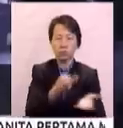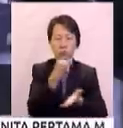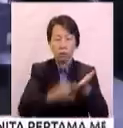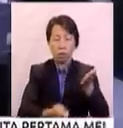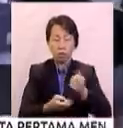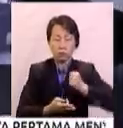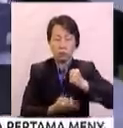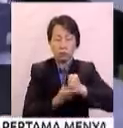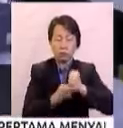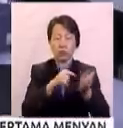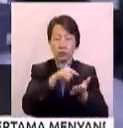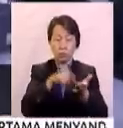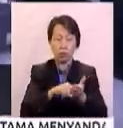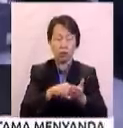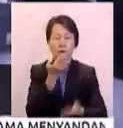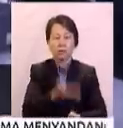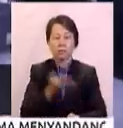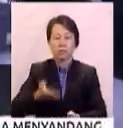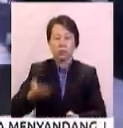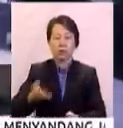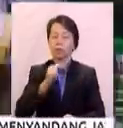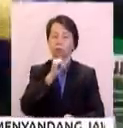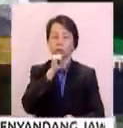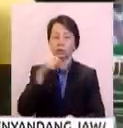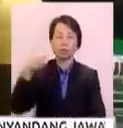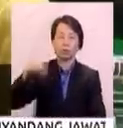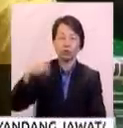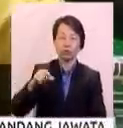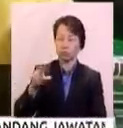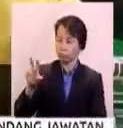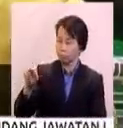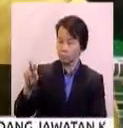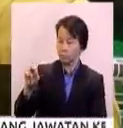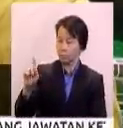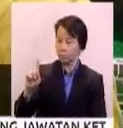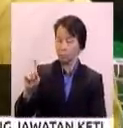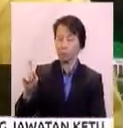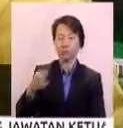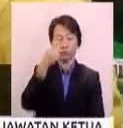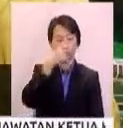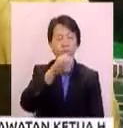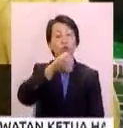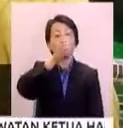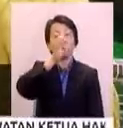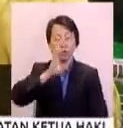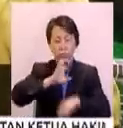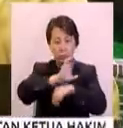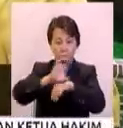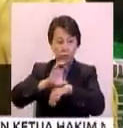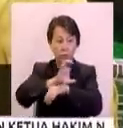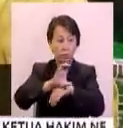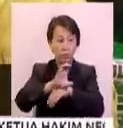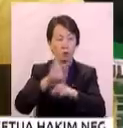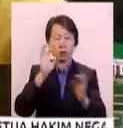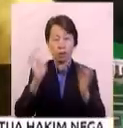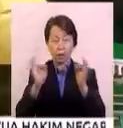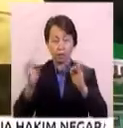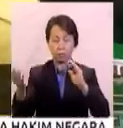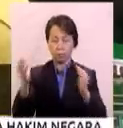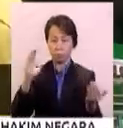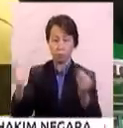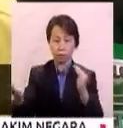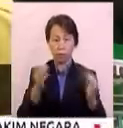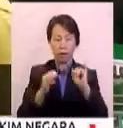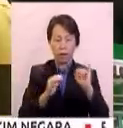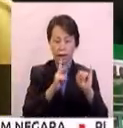harga penjimatan ini ialah barangan yang tidak bermutu. Baik, untuk minuman coklat ini, kalau dilihat perbandingannya, di